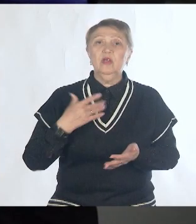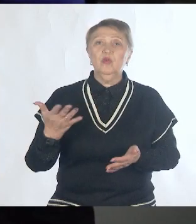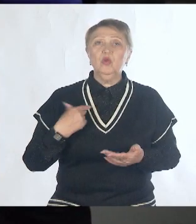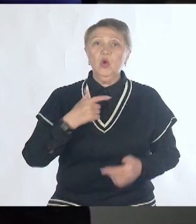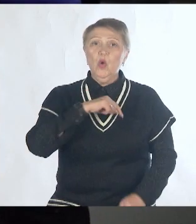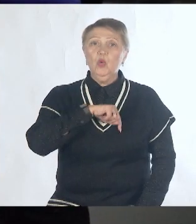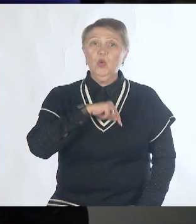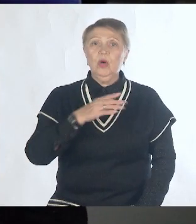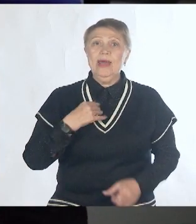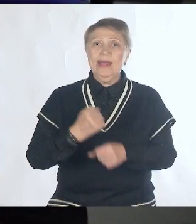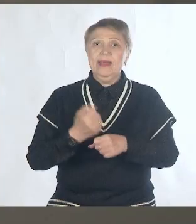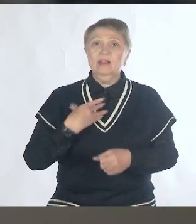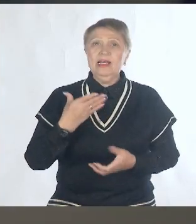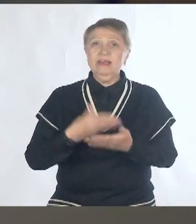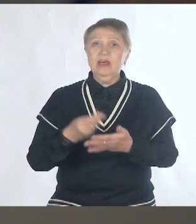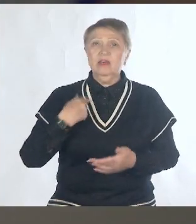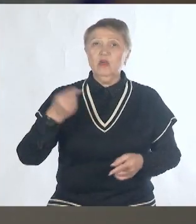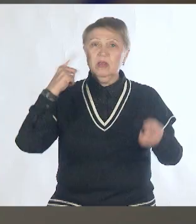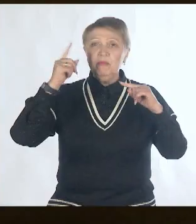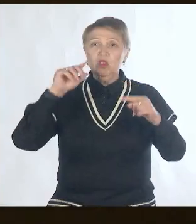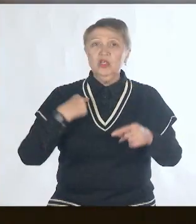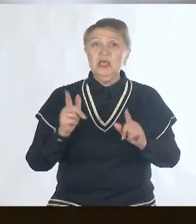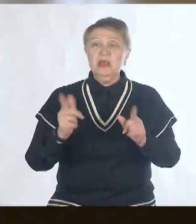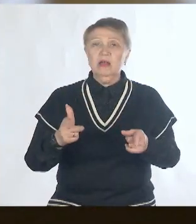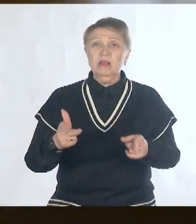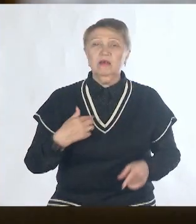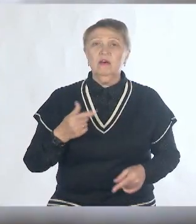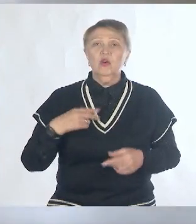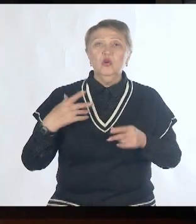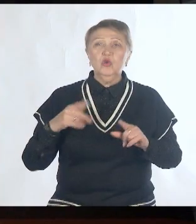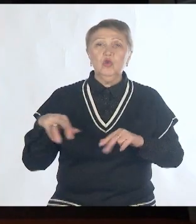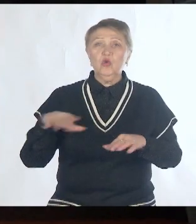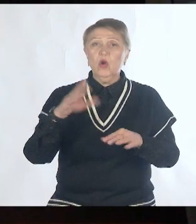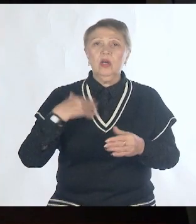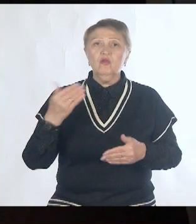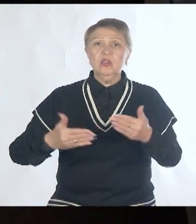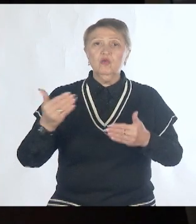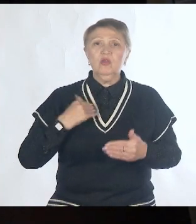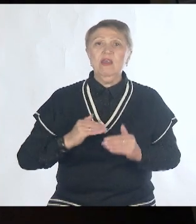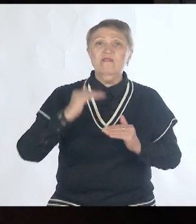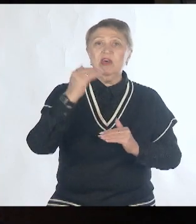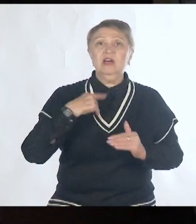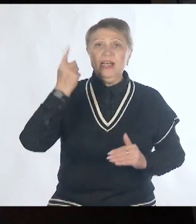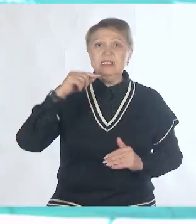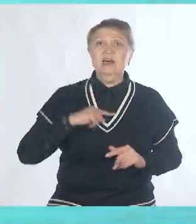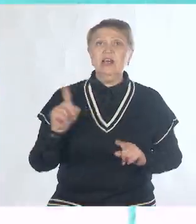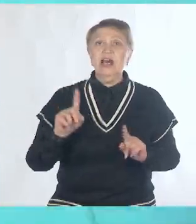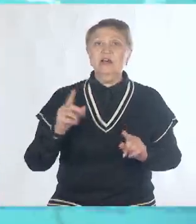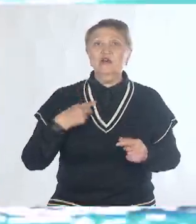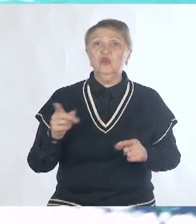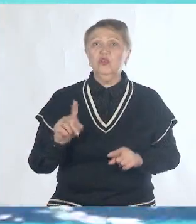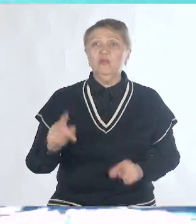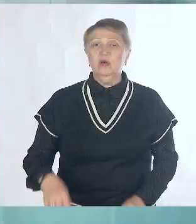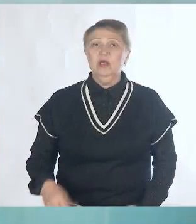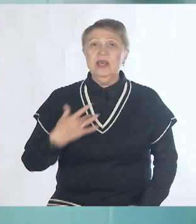делают свои заветные мечты реальностью стойка идут наверх когда знают ради чего и всегда